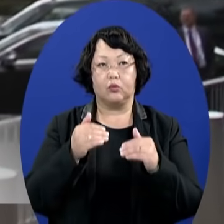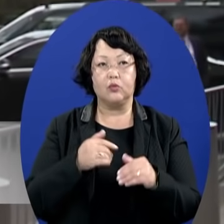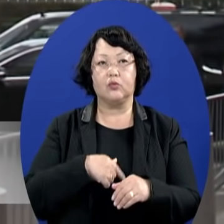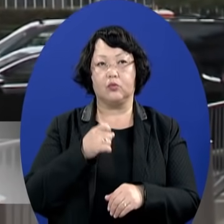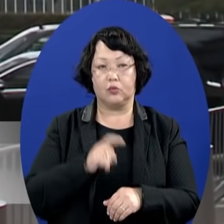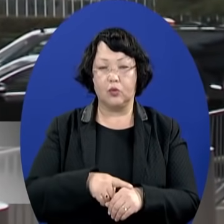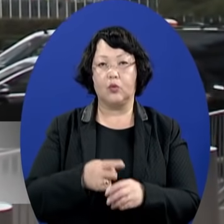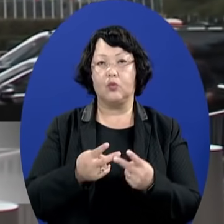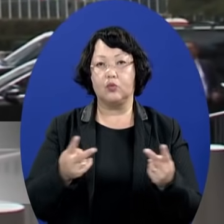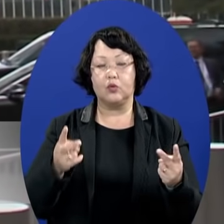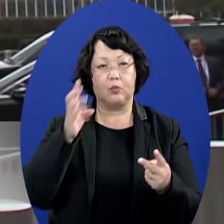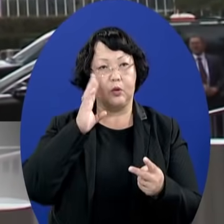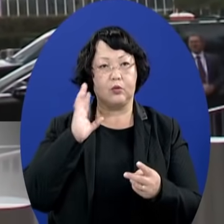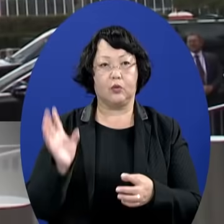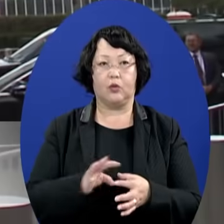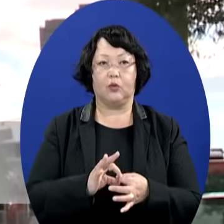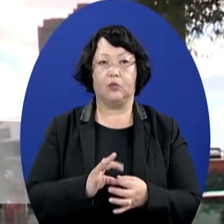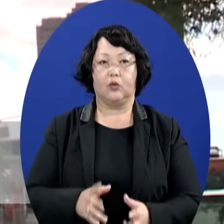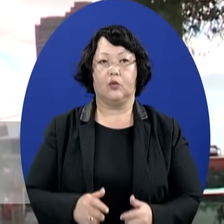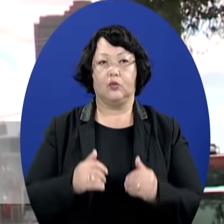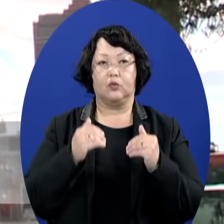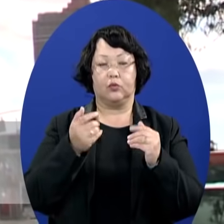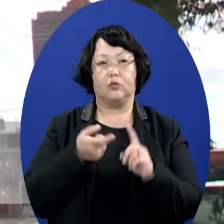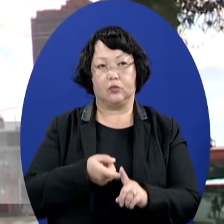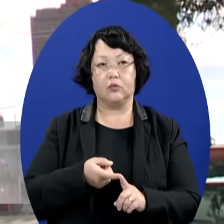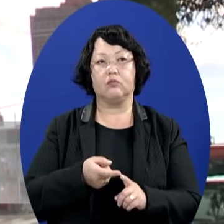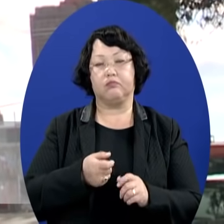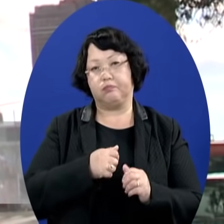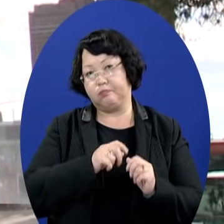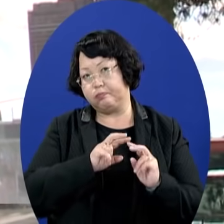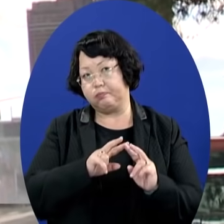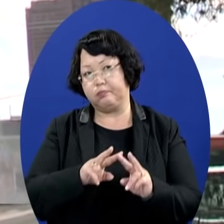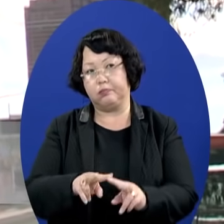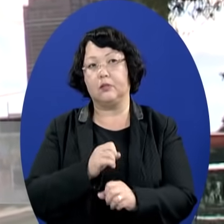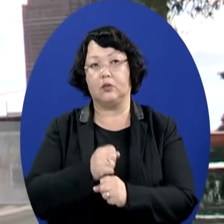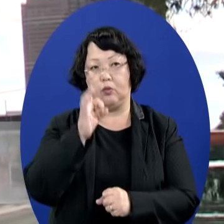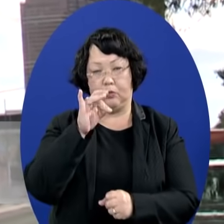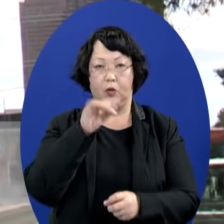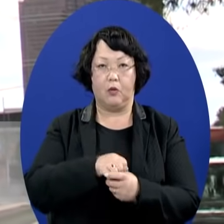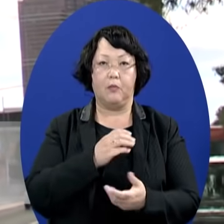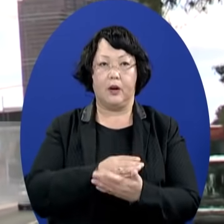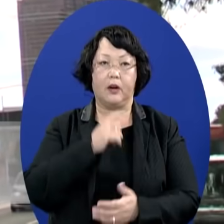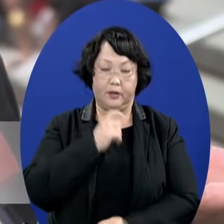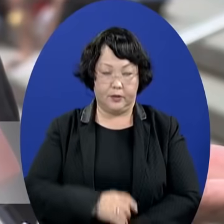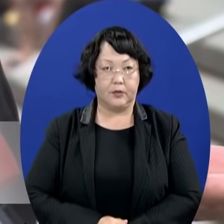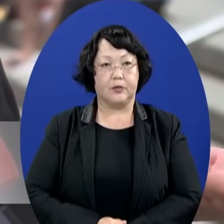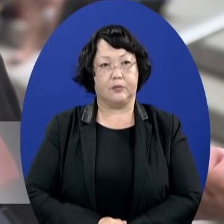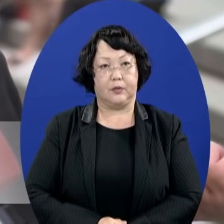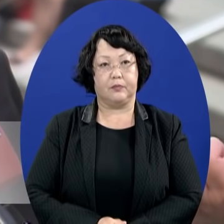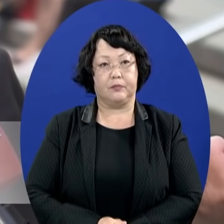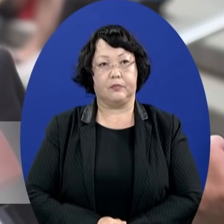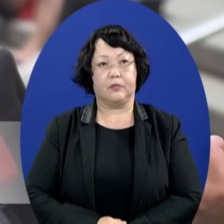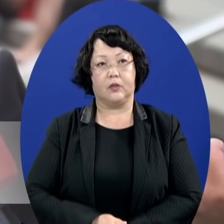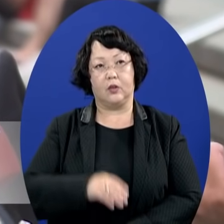зорилтуудыг үндэсний бодлоготойгоо уялдуулан хөгжүүлэх чиглэлд тууштай ажиллаж хувь нэмэр оруулж байгаагаа тэмдэглэсэн байна. Энэ бол тодорхой